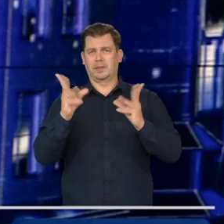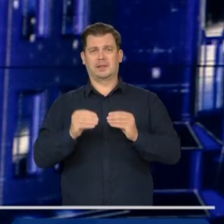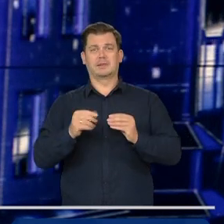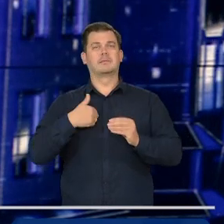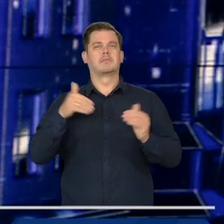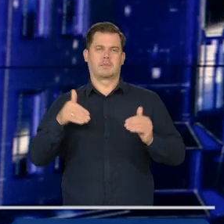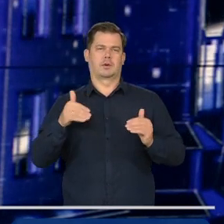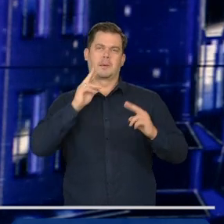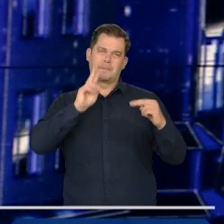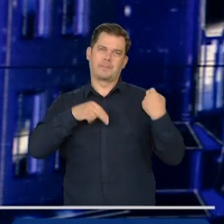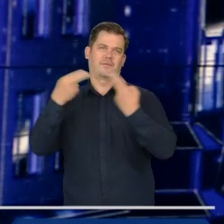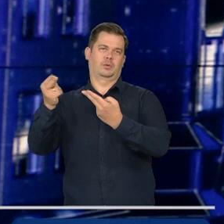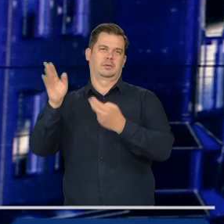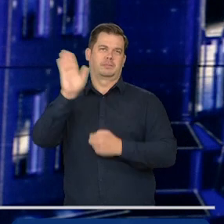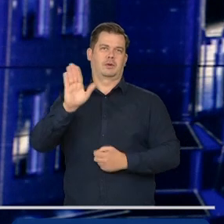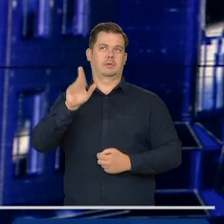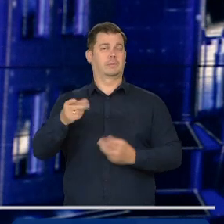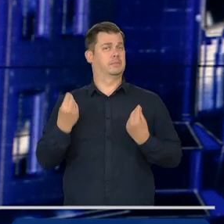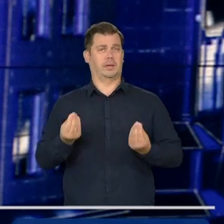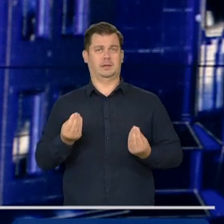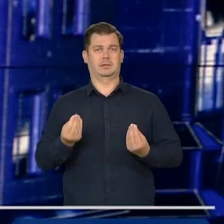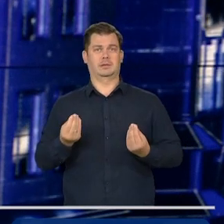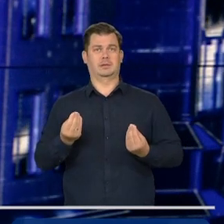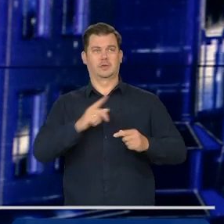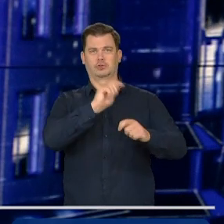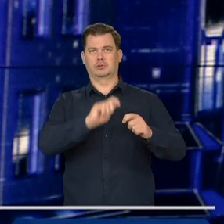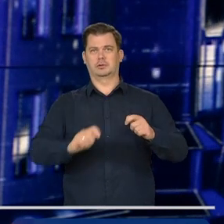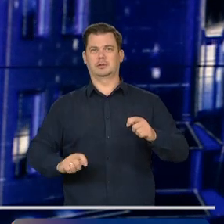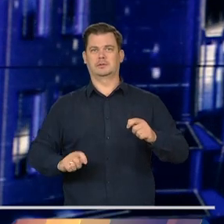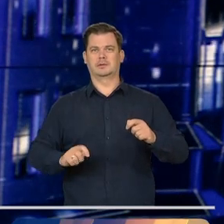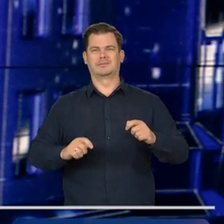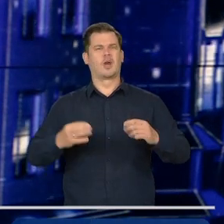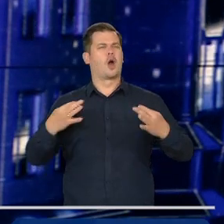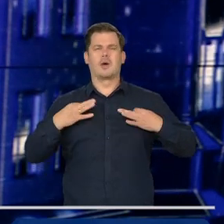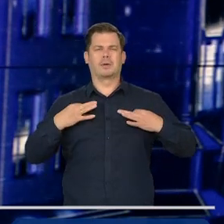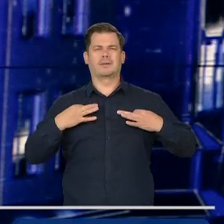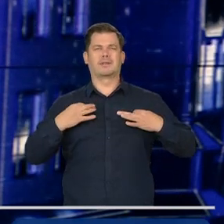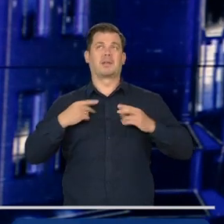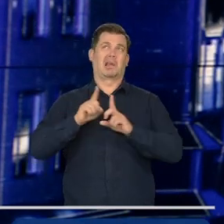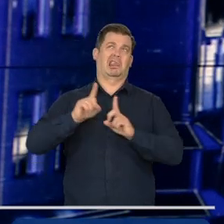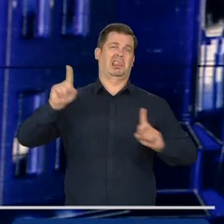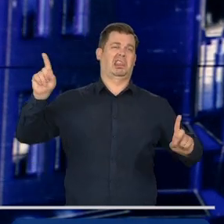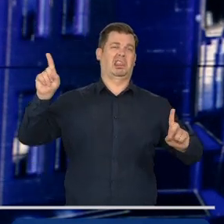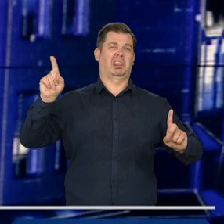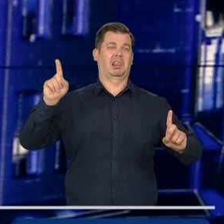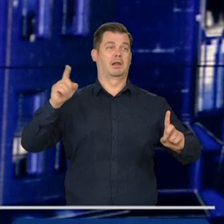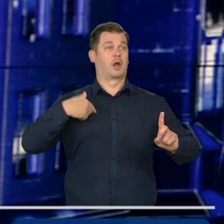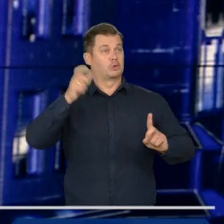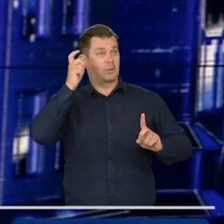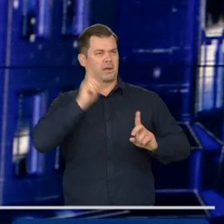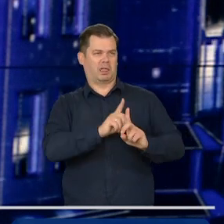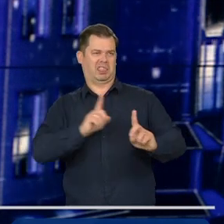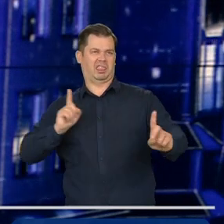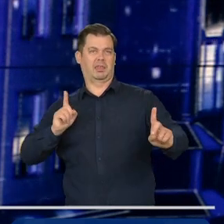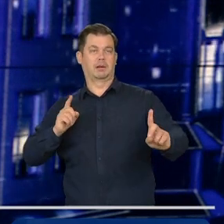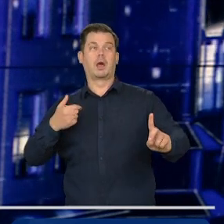tą możliwość powrotu. To jest cudowne, wspaniałe doświadczenie chrześcijańskie. Obojętnie jakbyś daleko odszedł od Pana Boga, od drugiego człowieka, zawsze